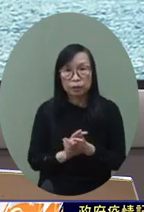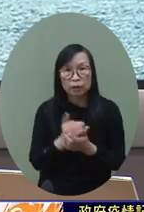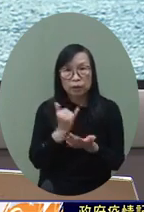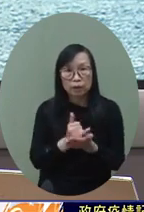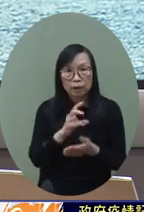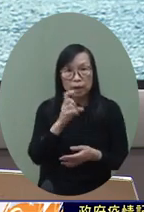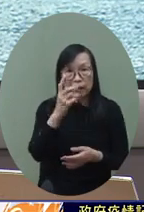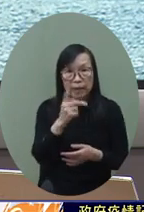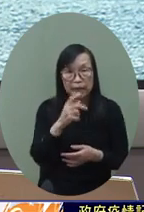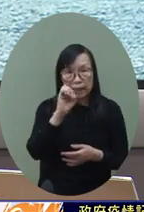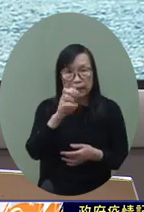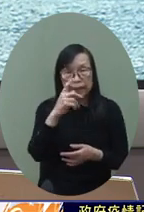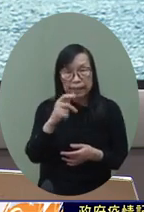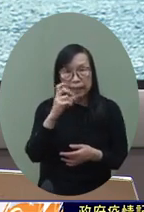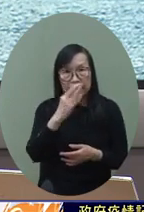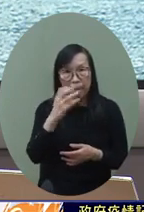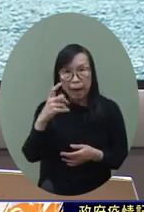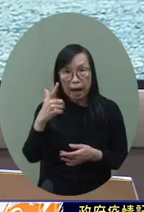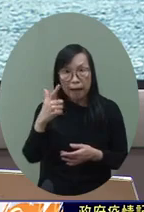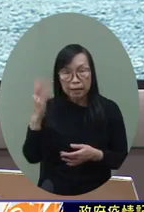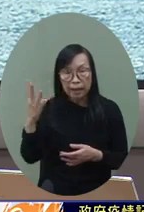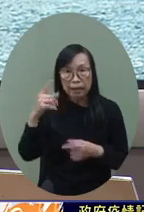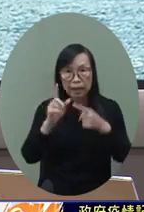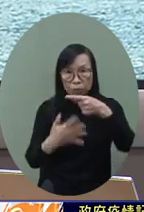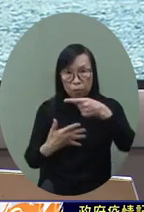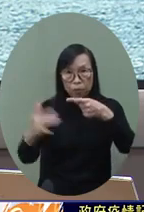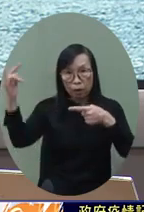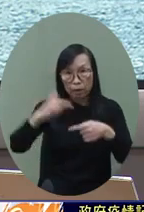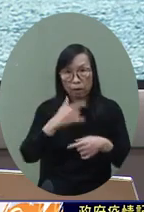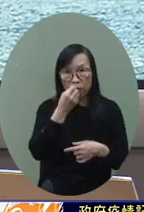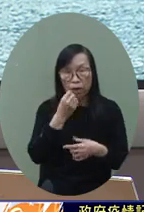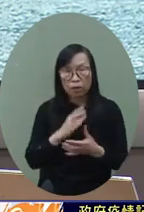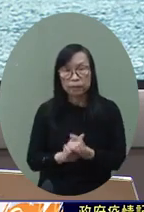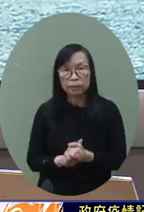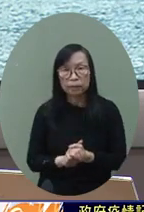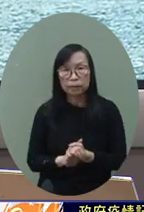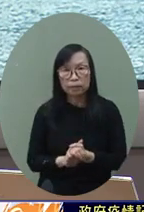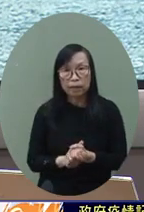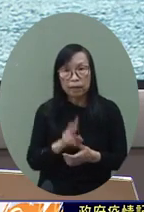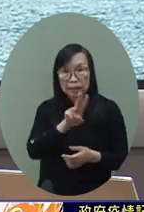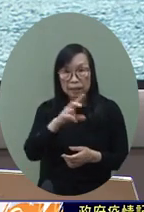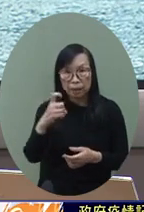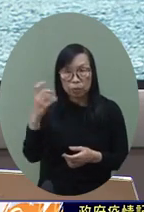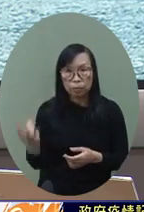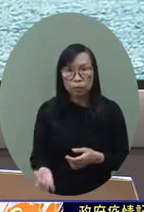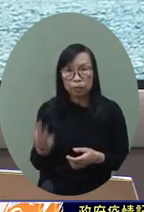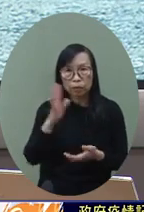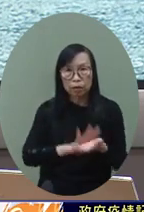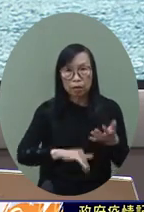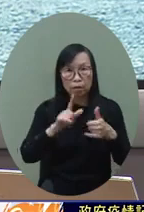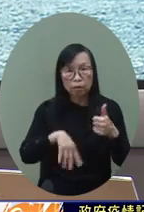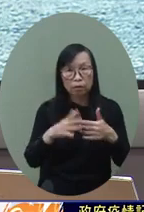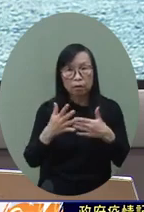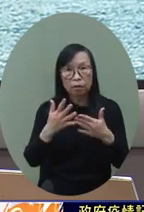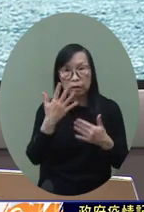坐 EK384 1月5日到港的。那29宗本地個案除了